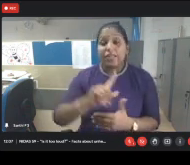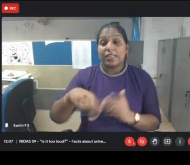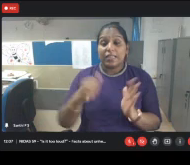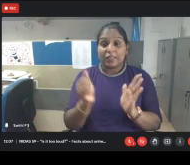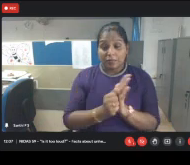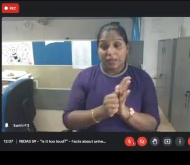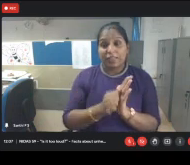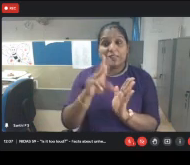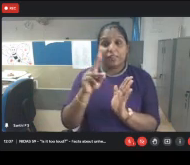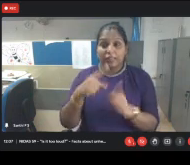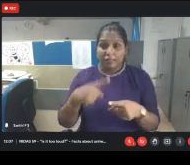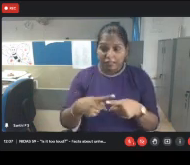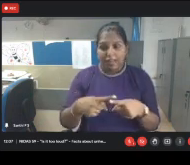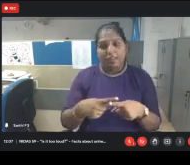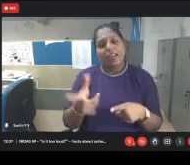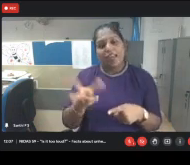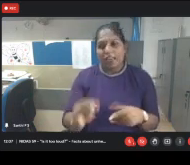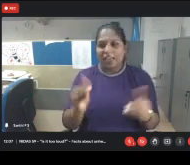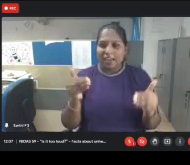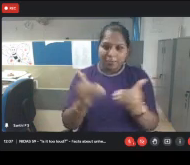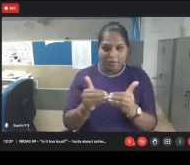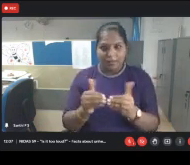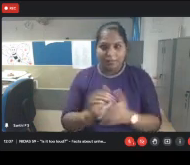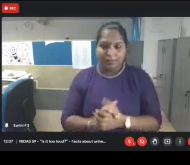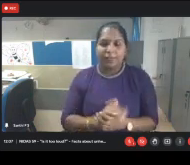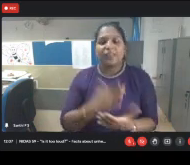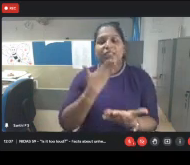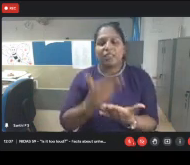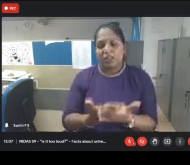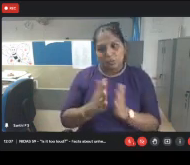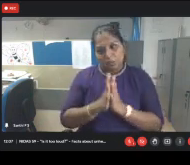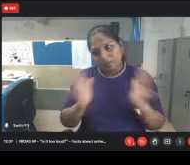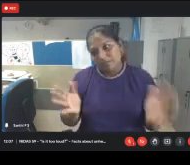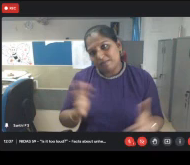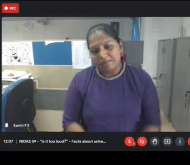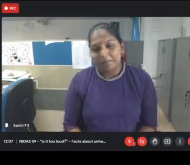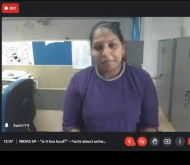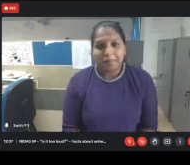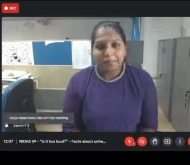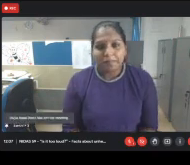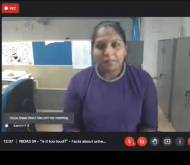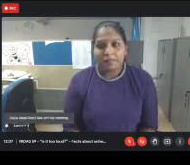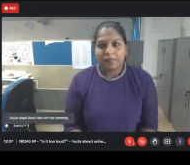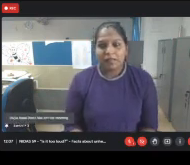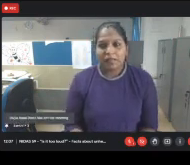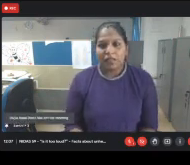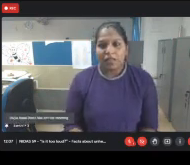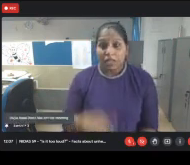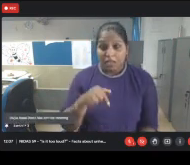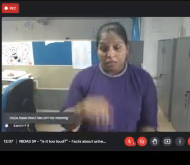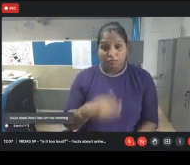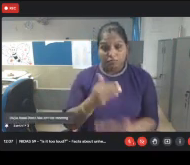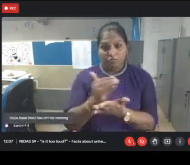ആയ നടപടികൾ ഞങ്ങൾ സ്വീകരിക്കുന്നതായിരിക്കും. ഞങ്ങളോട് വളരെ നന്നായി കോഓപ്പറേറ്റ് ചെയ്യുകയും ആക്റ്റീവായി പാർട്ടിസിപ്പേറ്റ് ചെയ്ത എല്ലാവർക്കും ഒരിക്കൽ